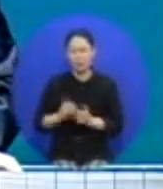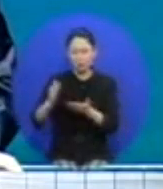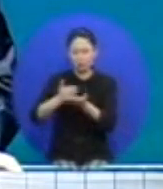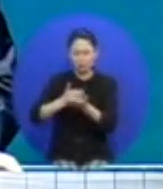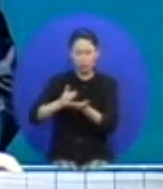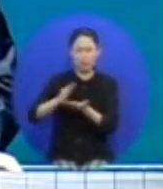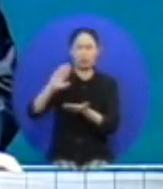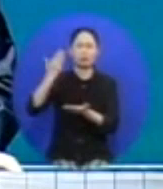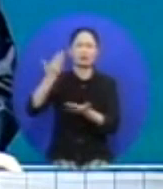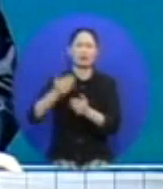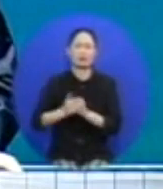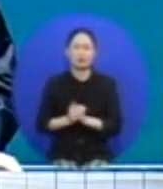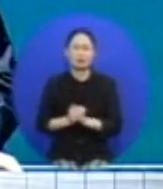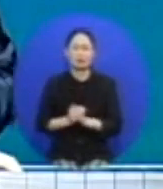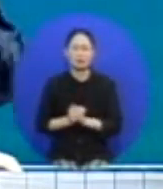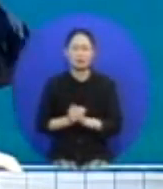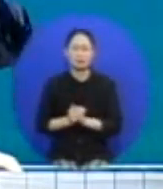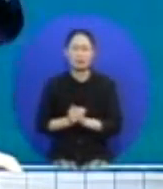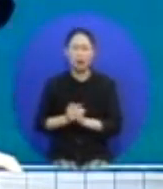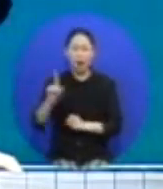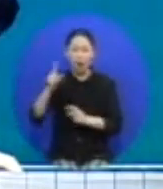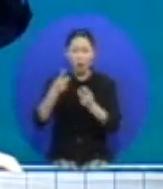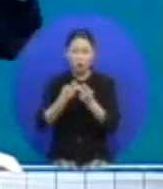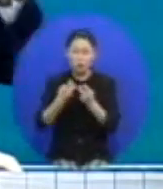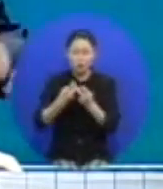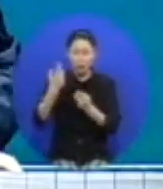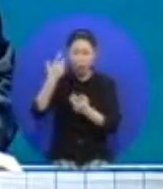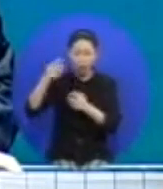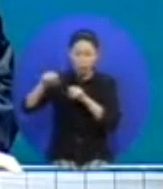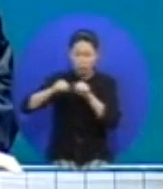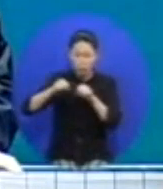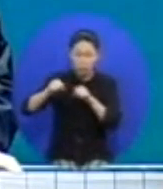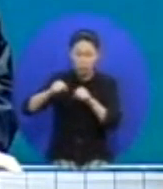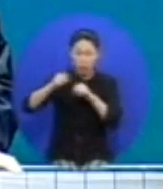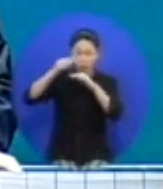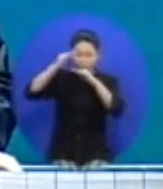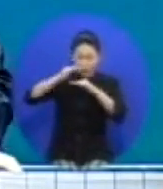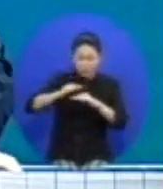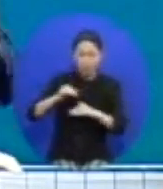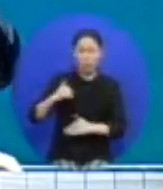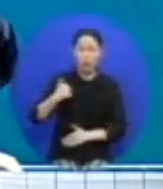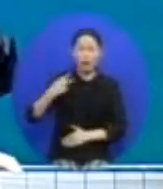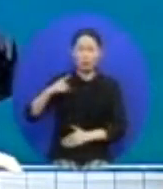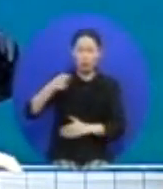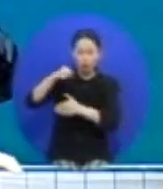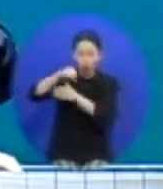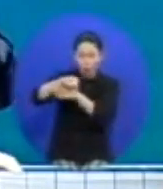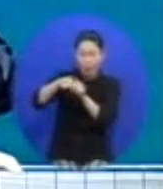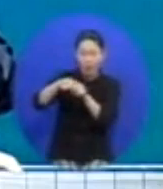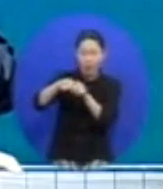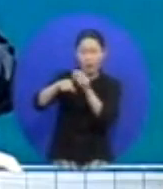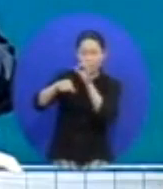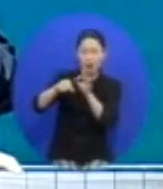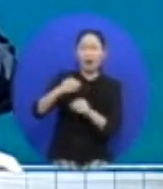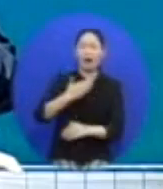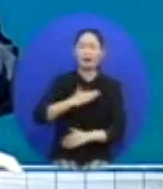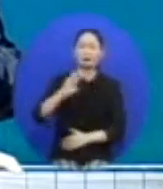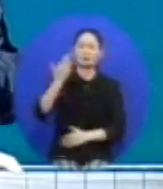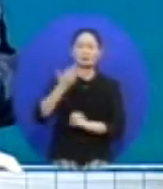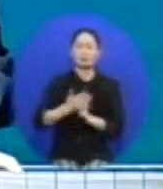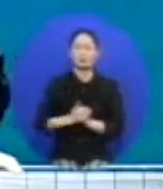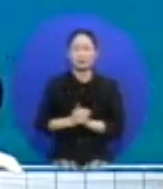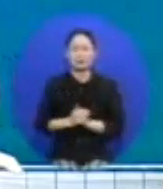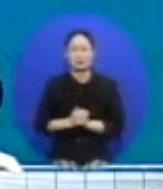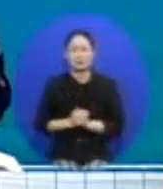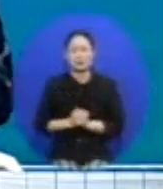해줍니다 어떻게 영이 역사 해주 과정은 몰라도 열매를 보고는 않 거에요